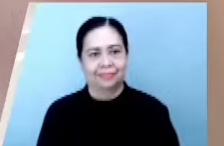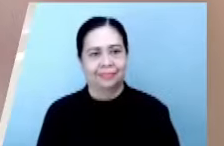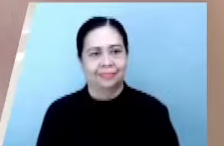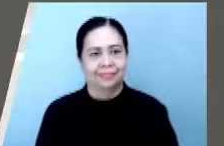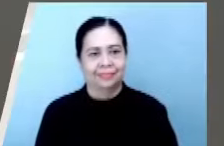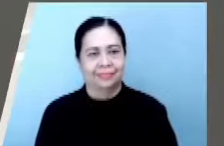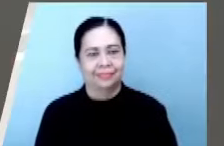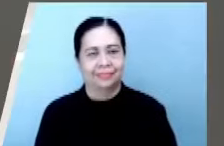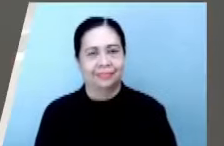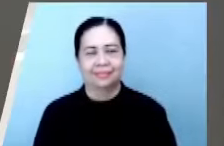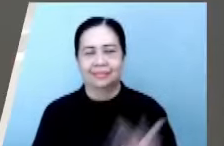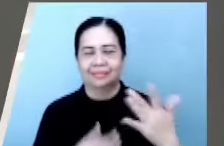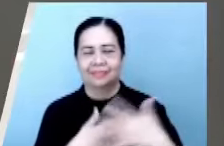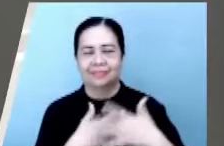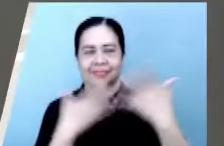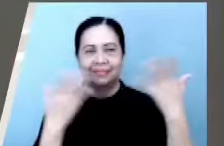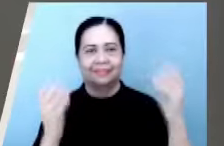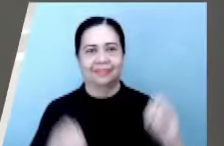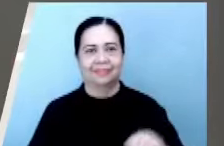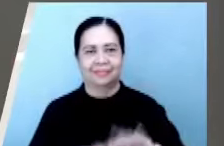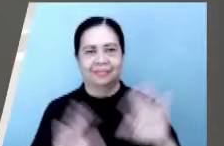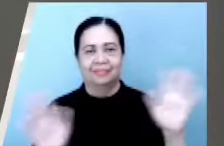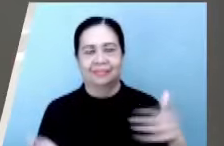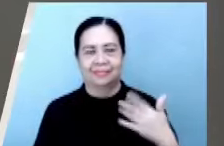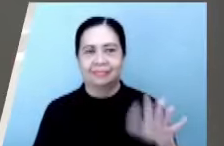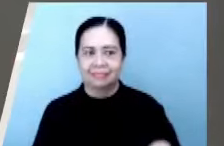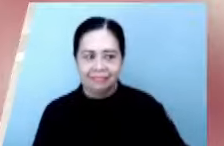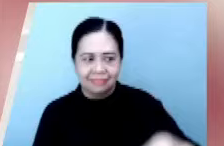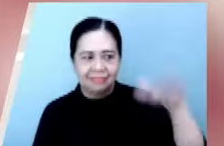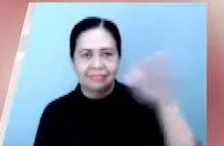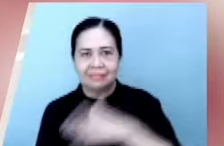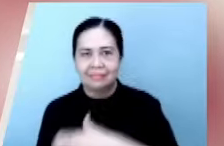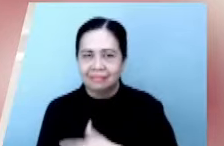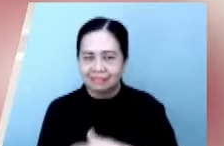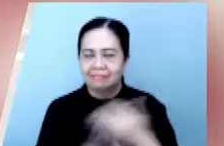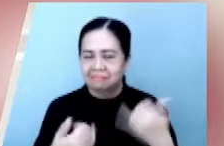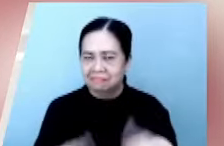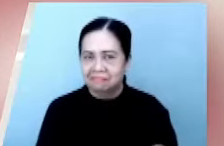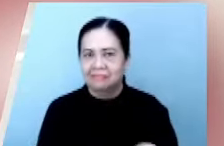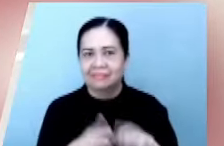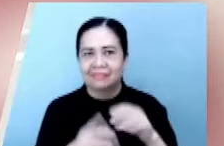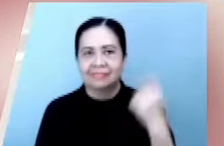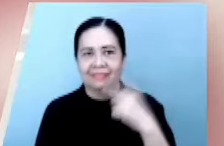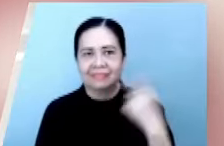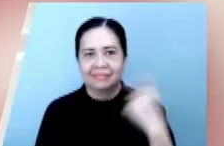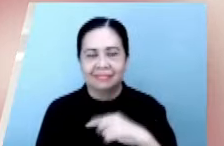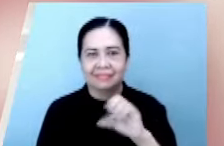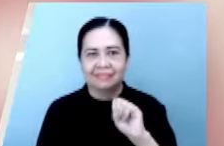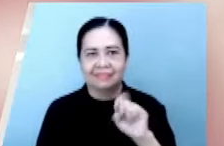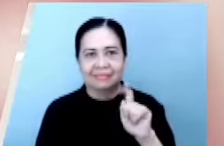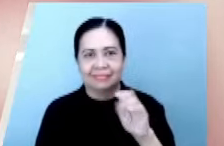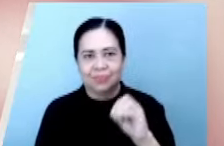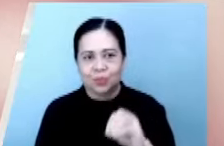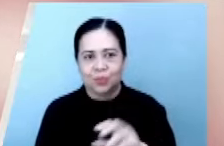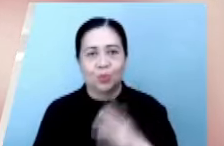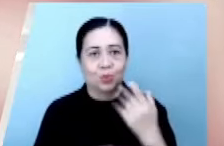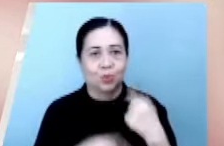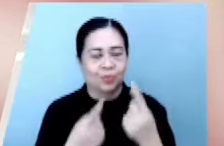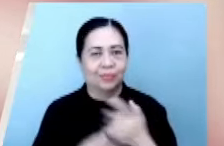Glowing while growing ang mga anak ni Marian Rivera at Dingdong Dantes na sina Zia at Sixto while enjoying their